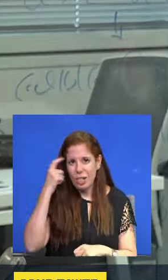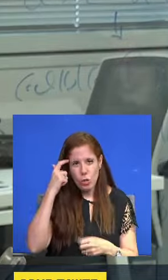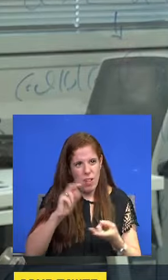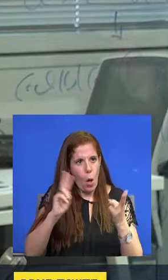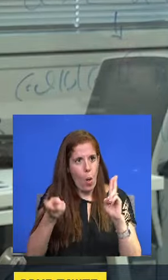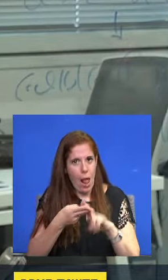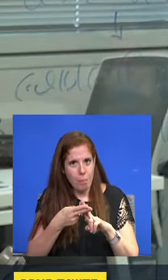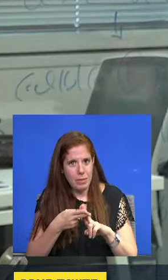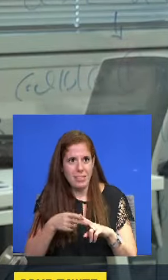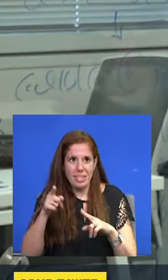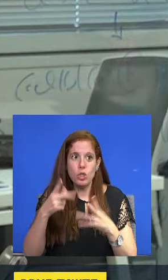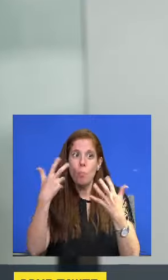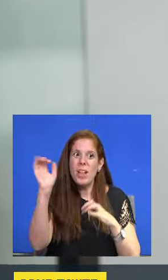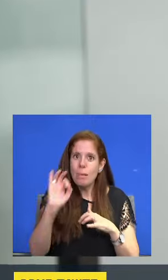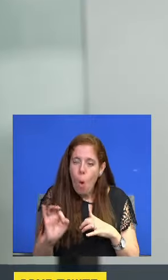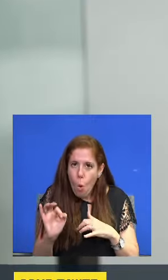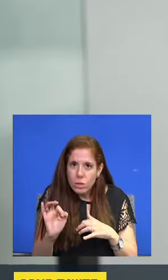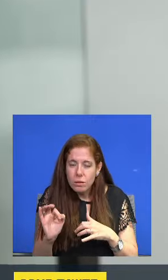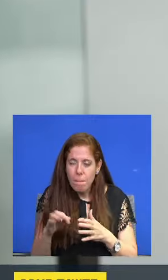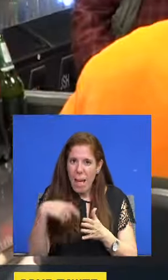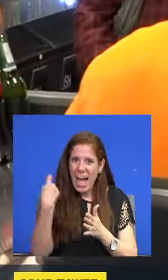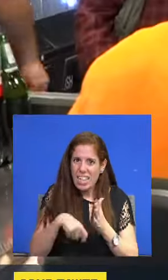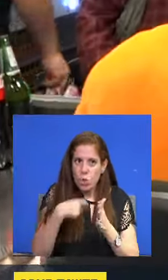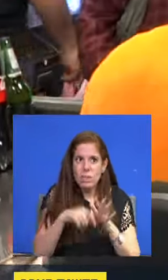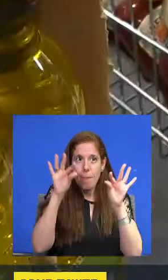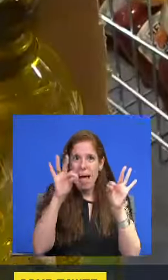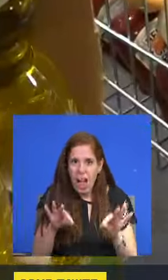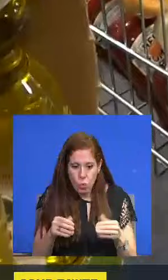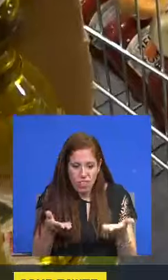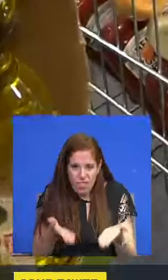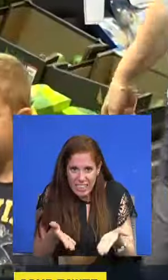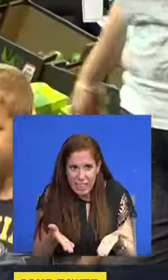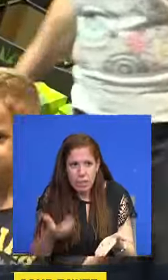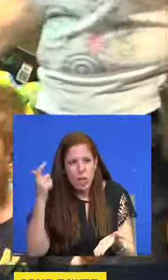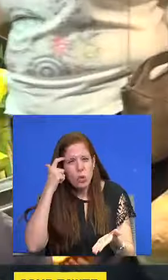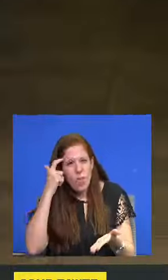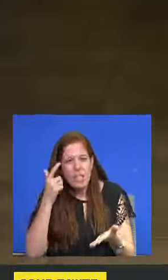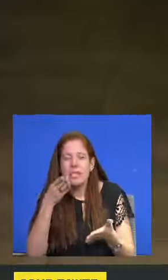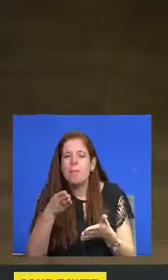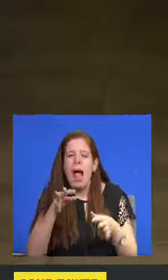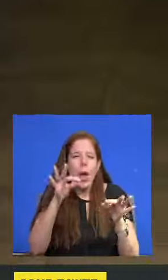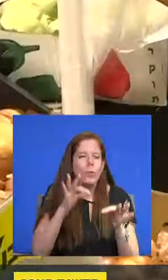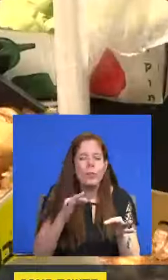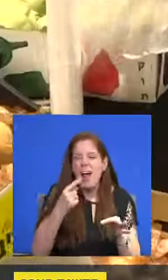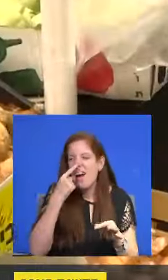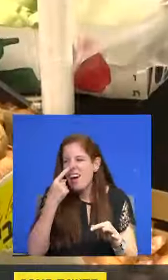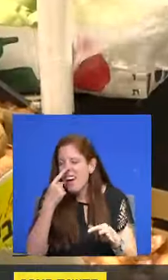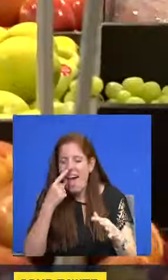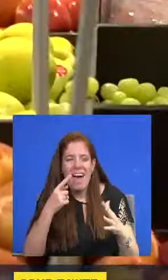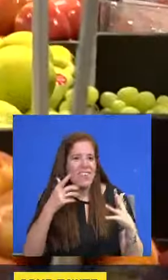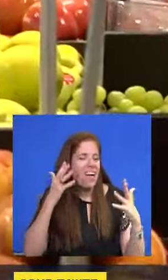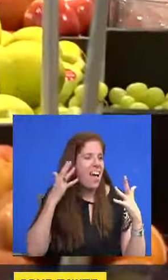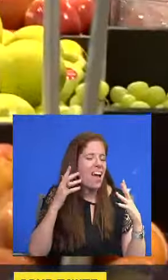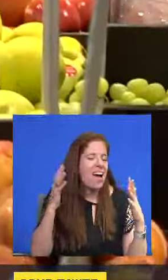80% מסך המחירות נעשה בחנות פיזית. נכנסים לחנות, תחשוב על הרעש ועל הצבע ועל הריחות ועל כל האנרגיה